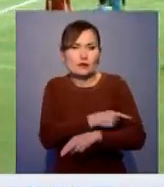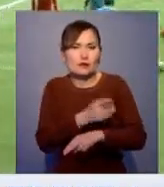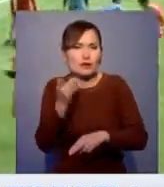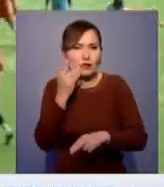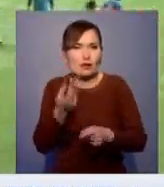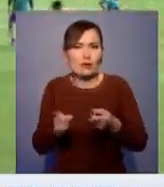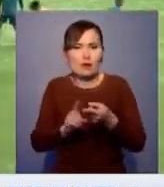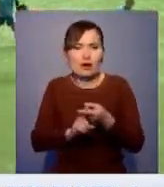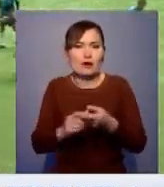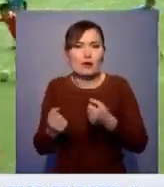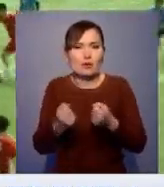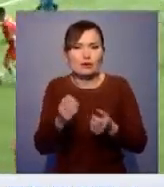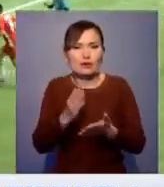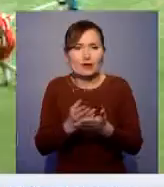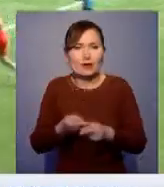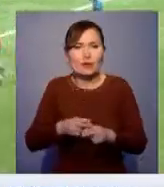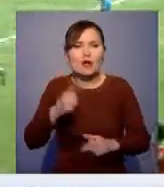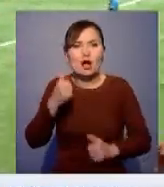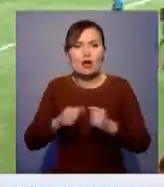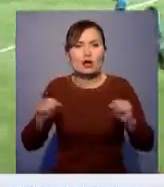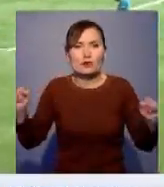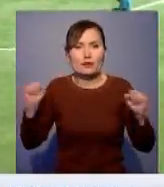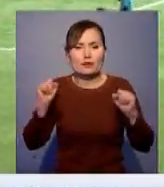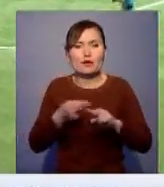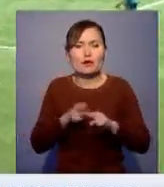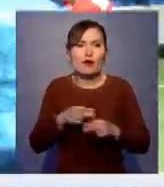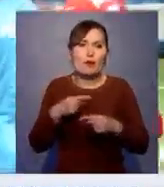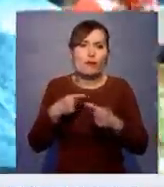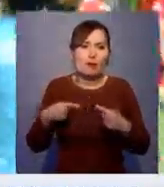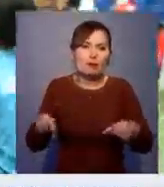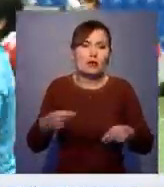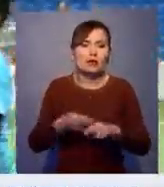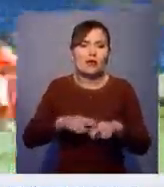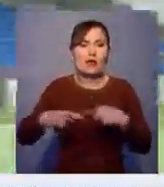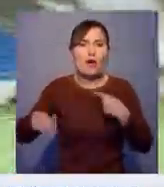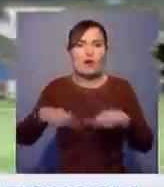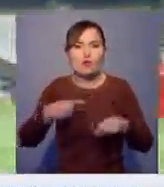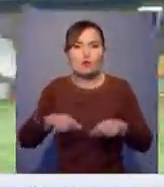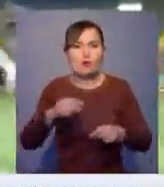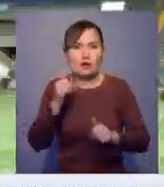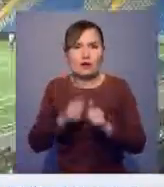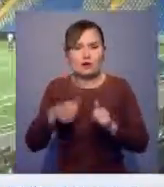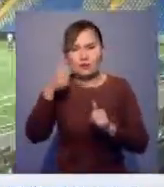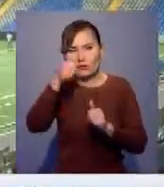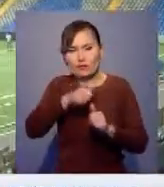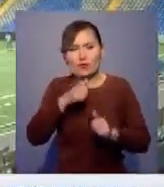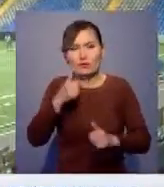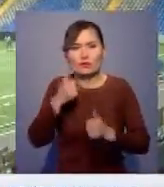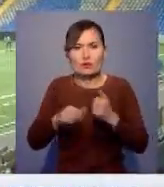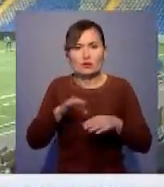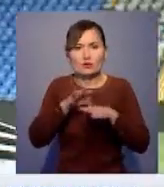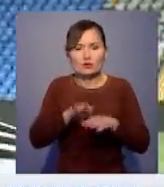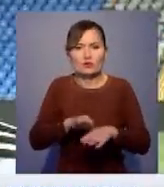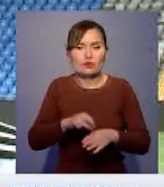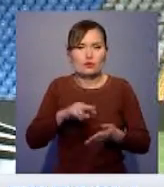септігін тигізеді. Болашақта осындай жарысты спорттың басқа да түрлерінен өткізу көзделіп отыр.